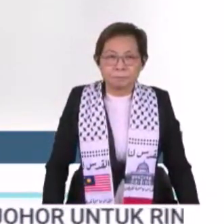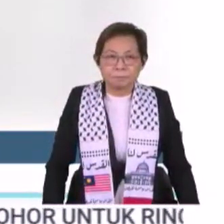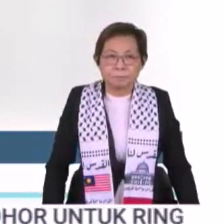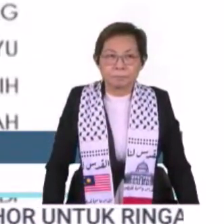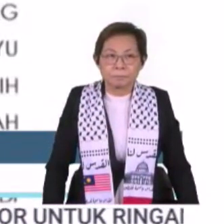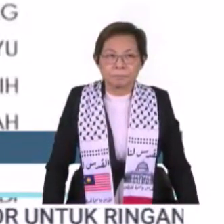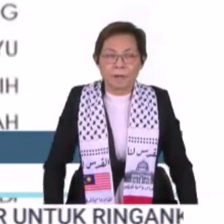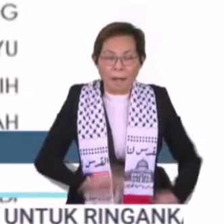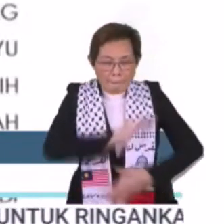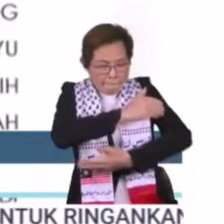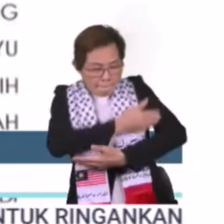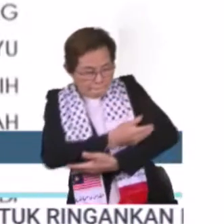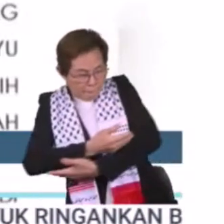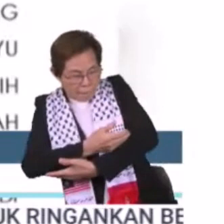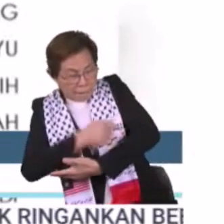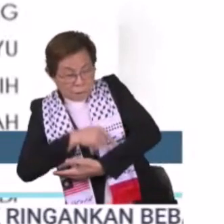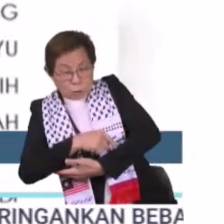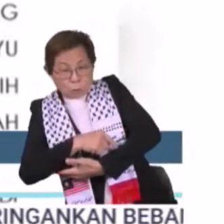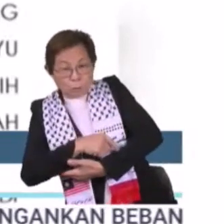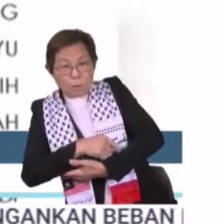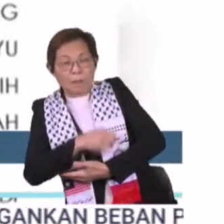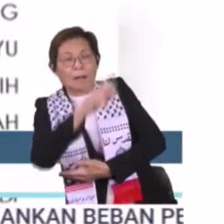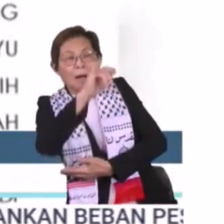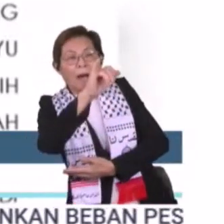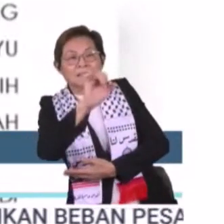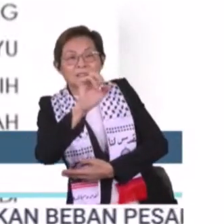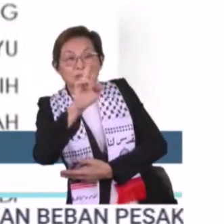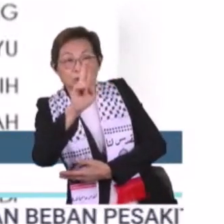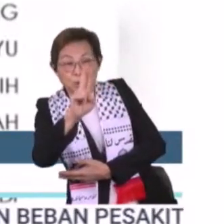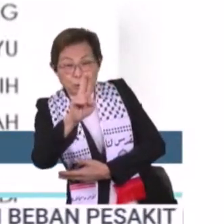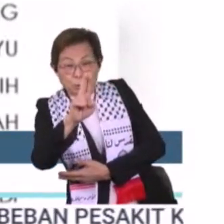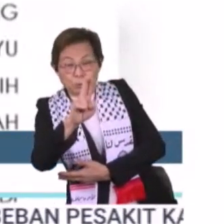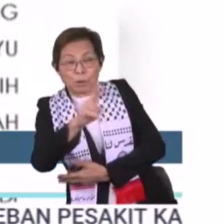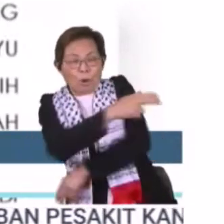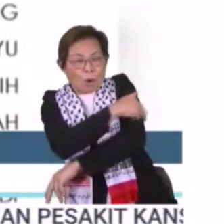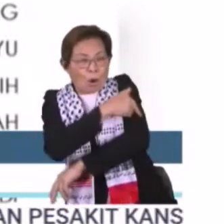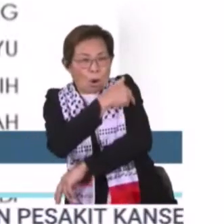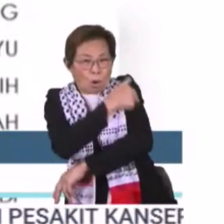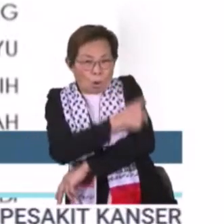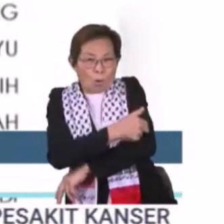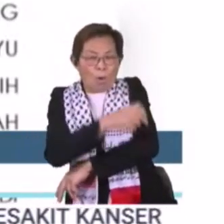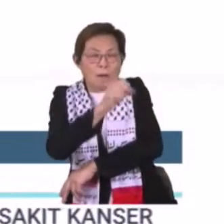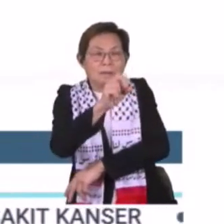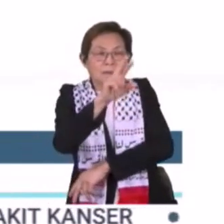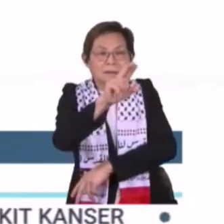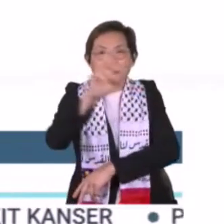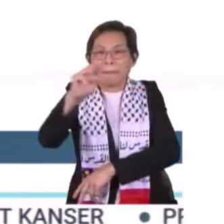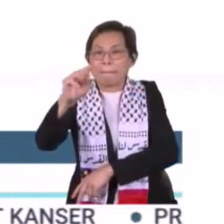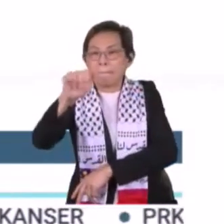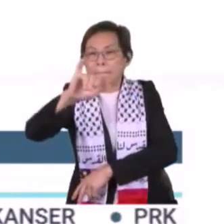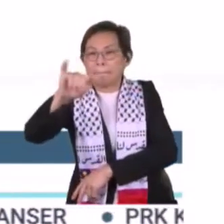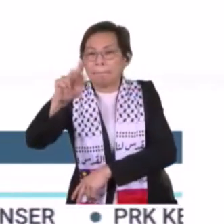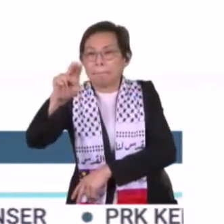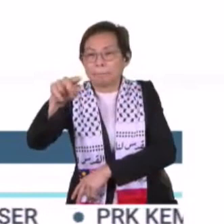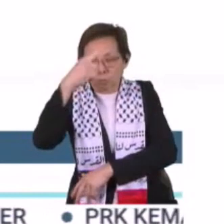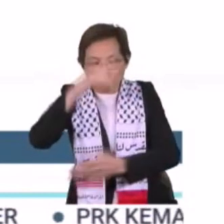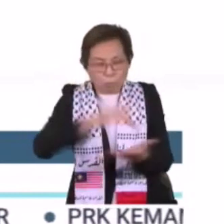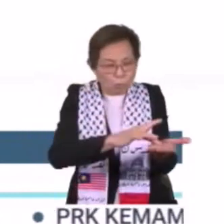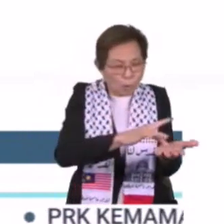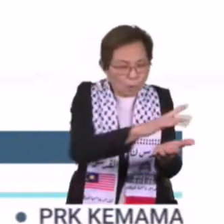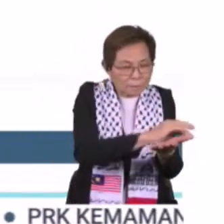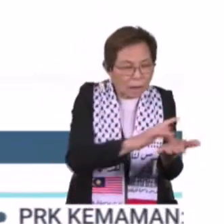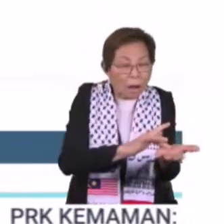malam bayi berkenaan kini berada di unit rawatan rapi newal Hospital serimanjung untuk rawatan dan pemantauan